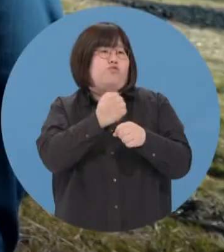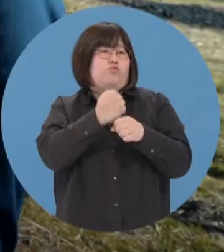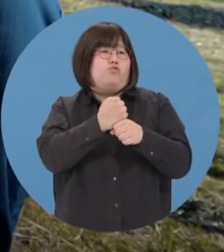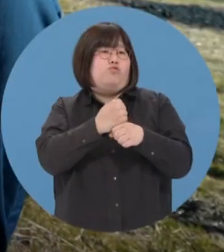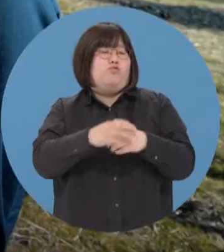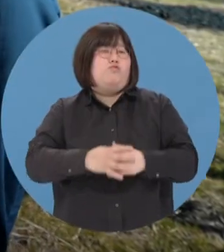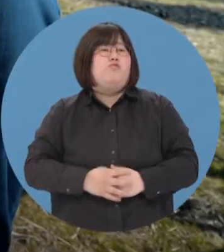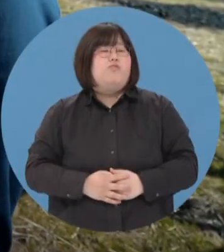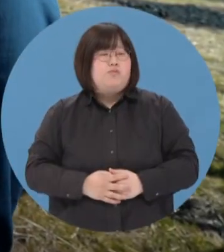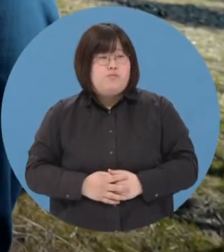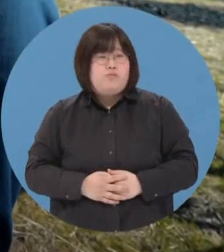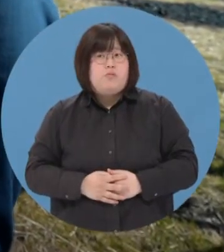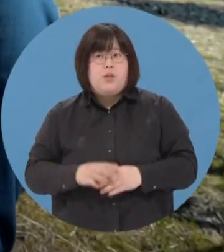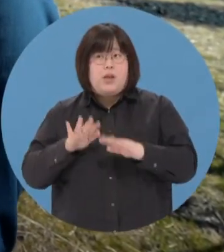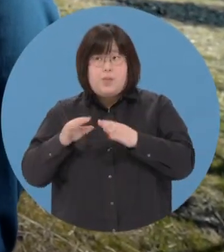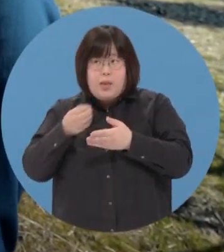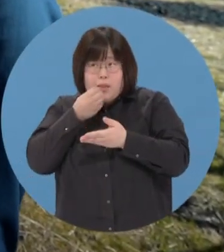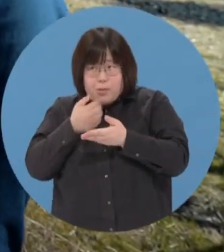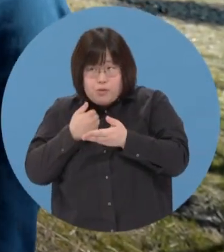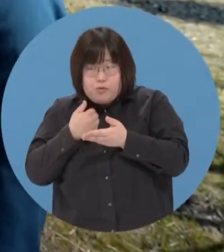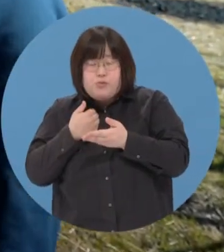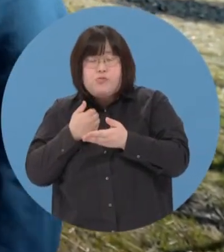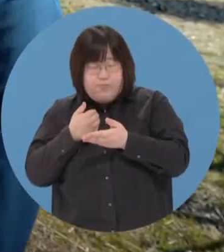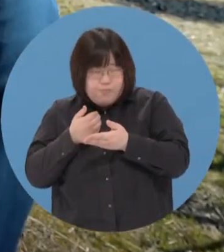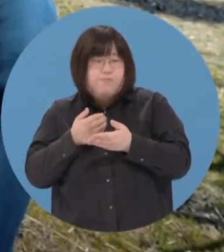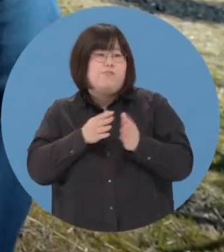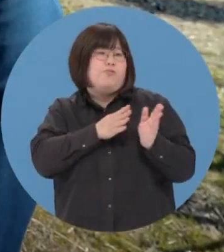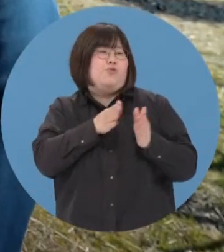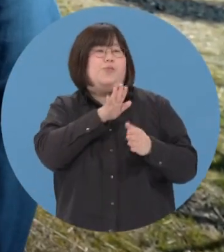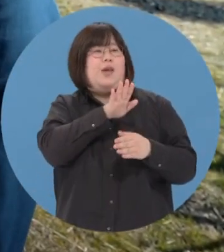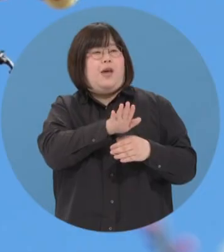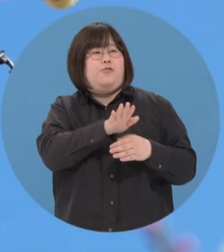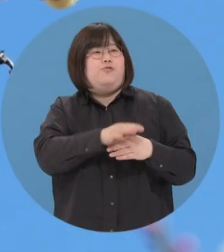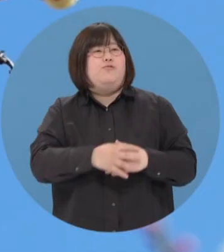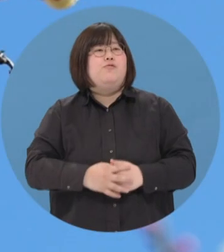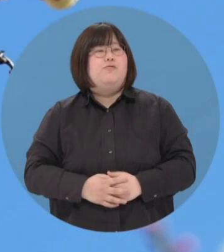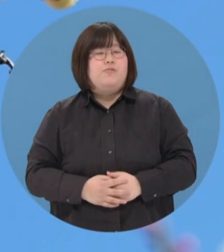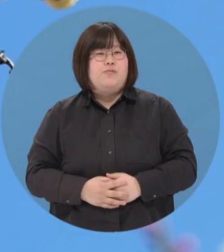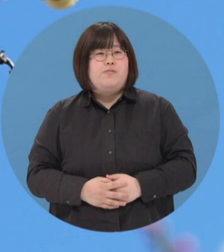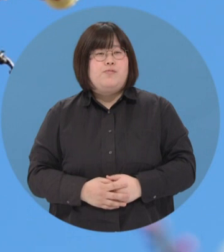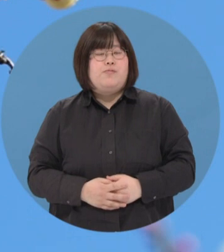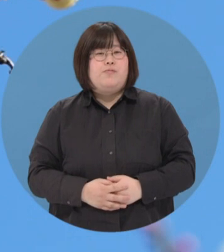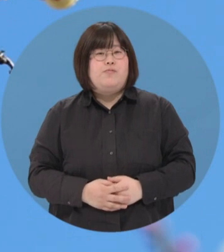。 今食べることとかできますか？ はい、ご用意しております。